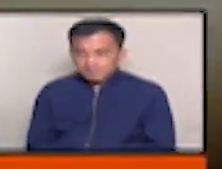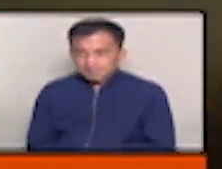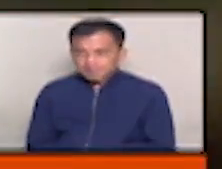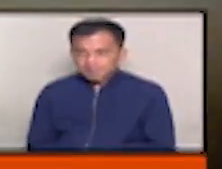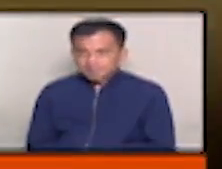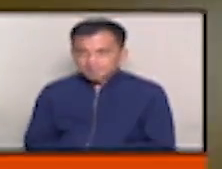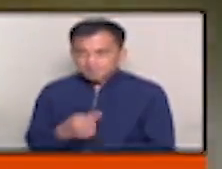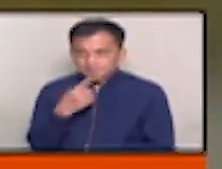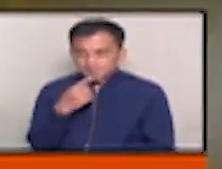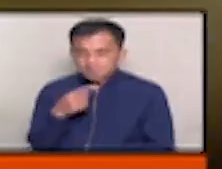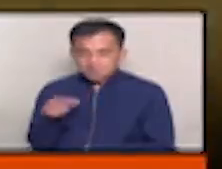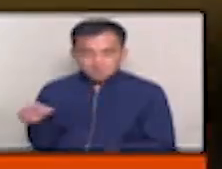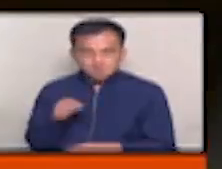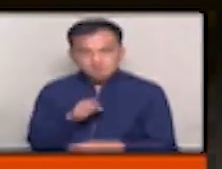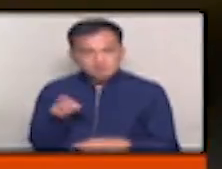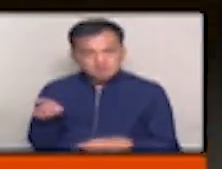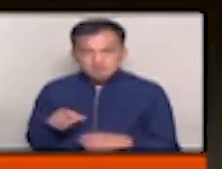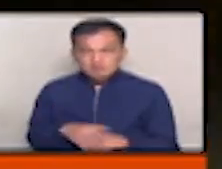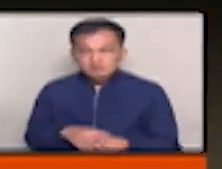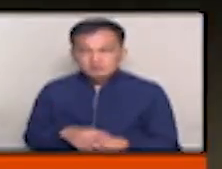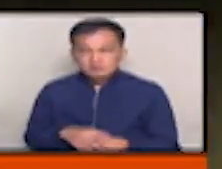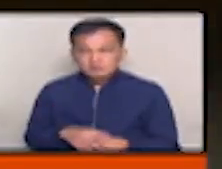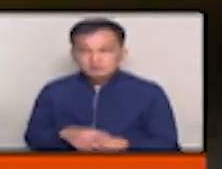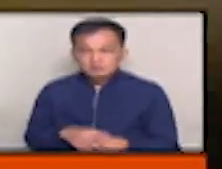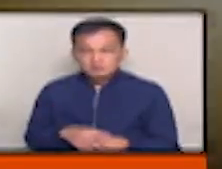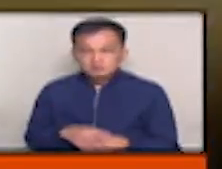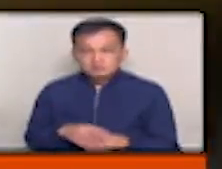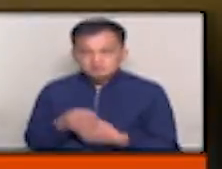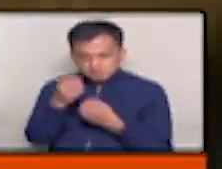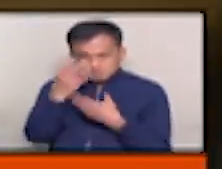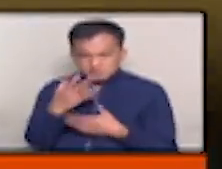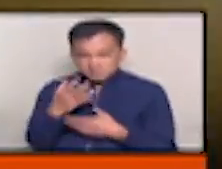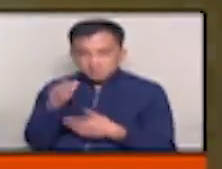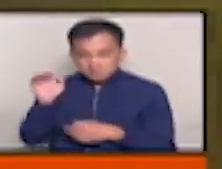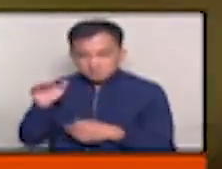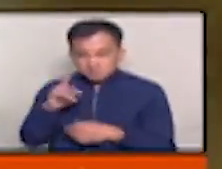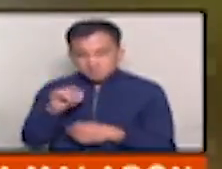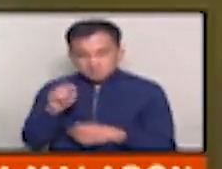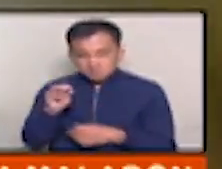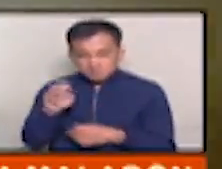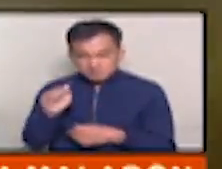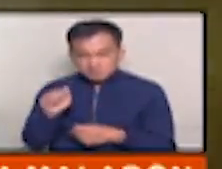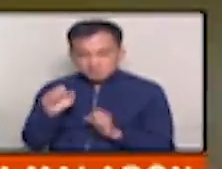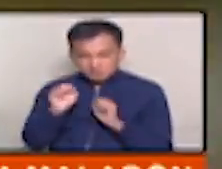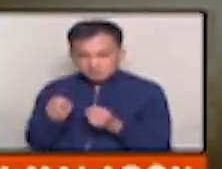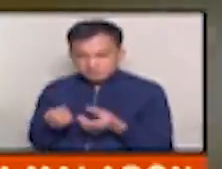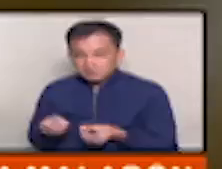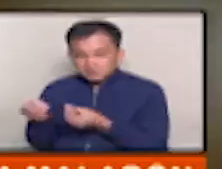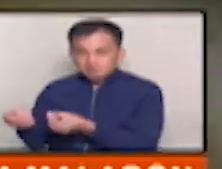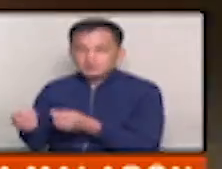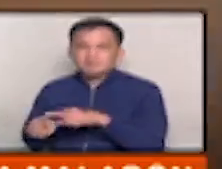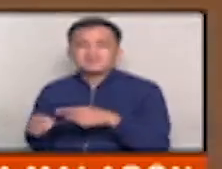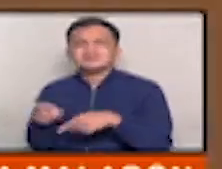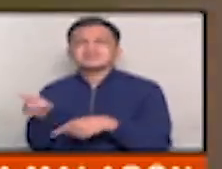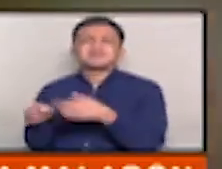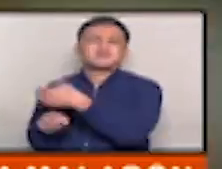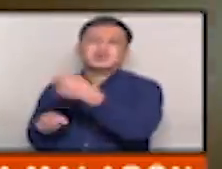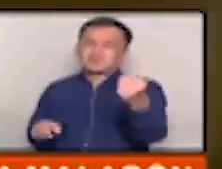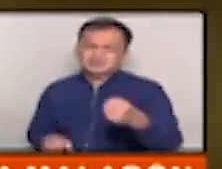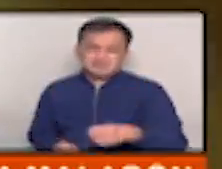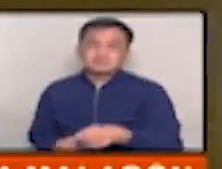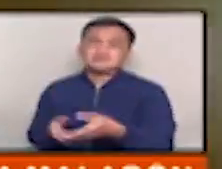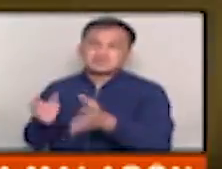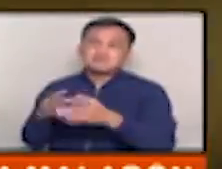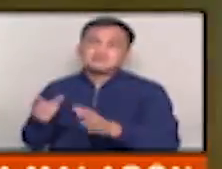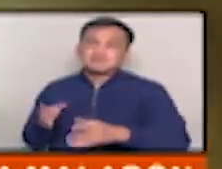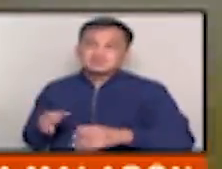nakalabas sa pato, kinuha nila yan eh. Nagpaalam tayo sa may-ari ng dampa kung pwede maglagay. Pinayagan tayo. Kinuha pa rin nila. Sige lang.